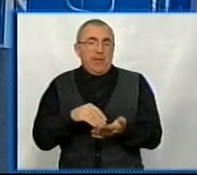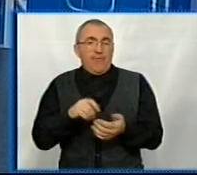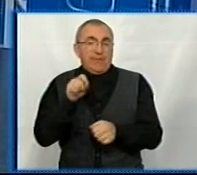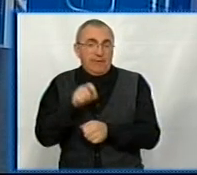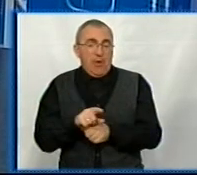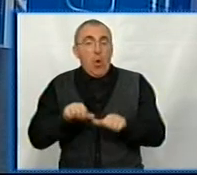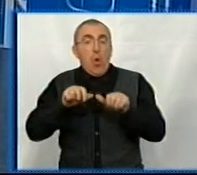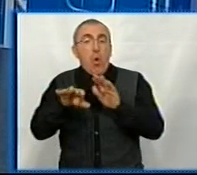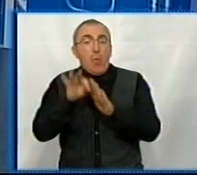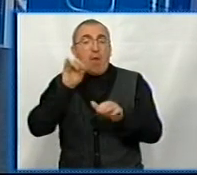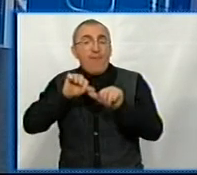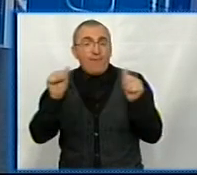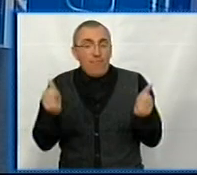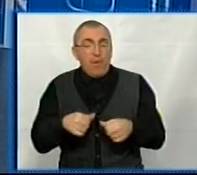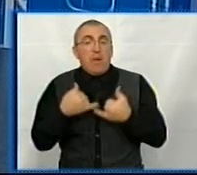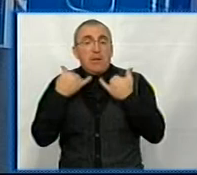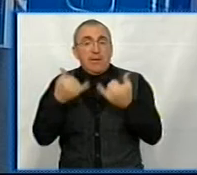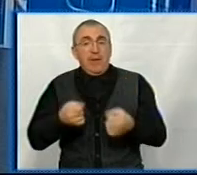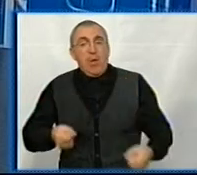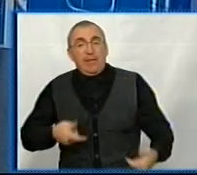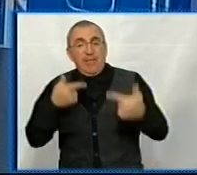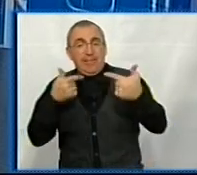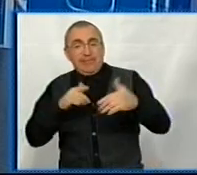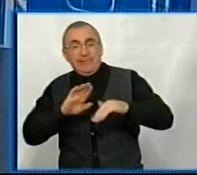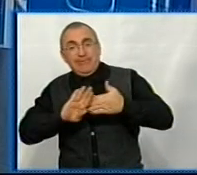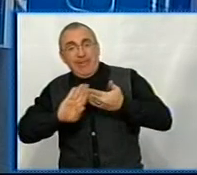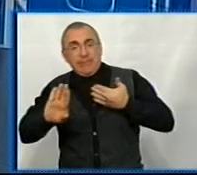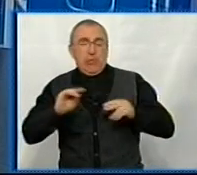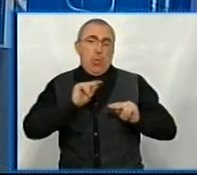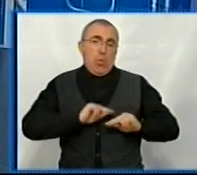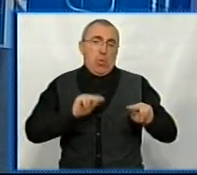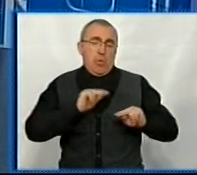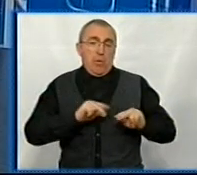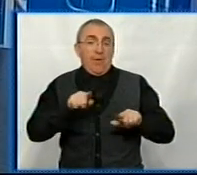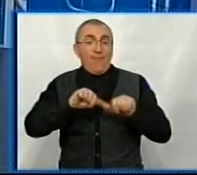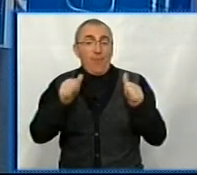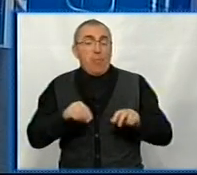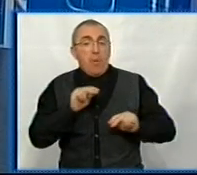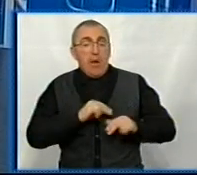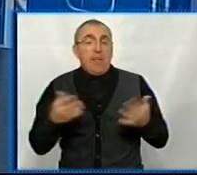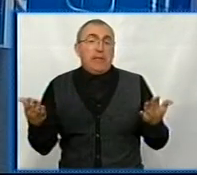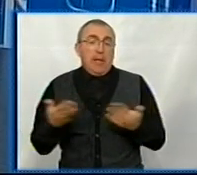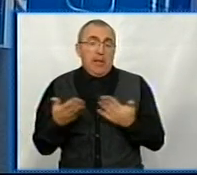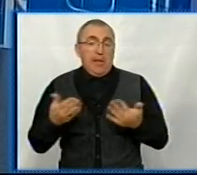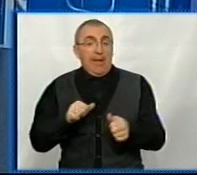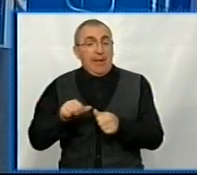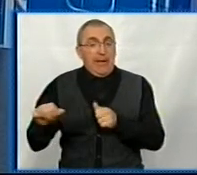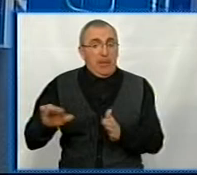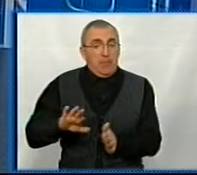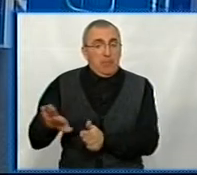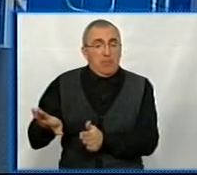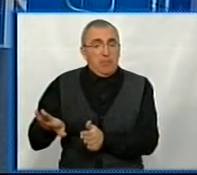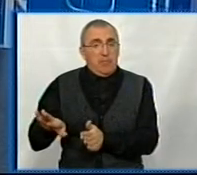обрати форми саме для дистанційної роботи. Ті форми роботи, які, крім